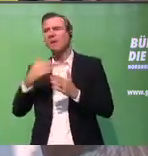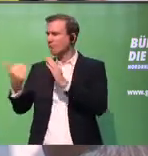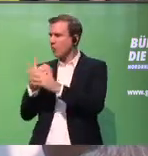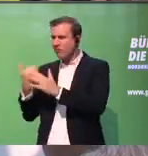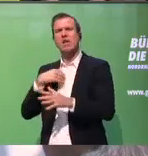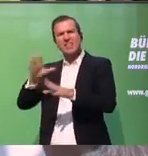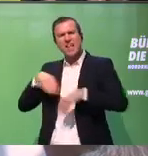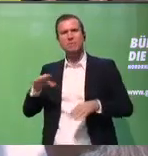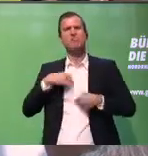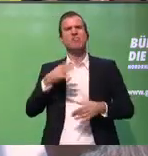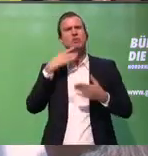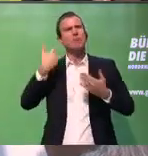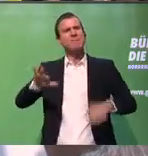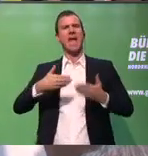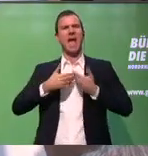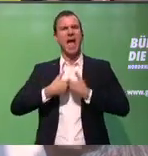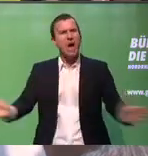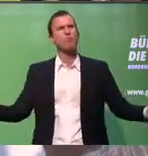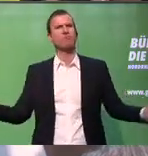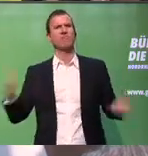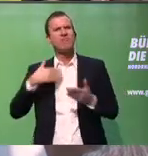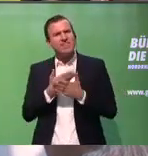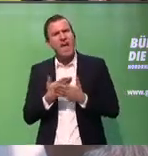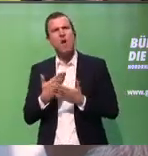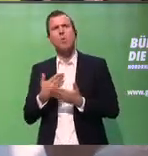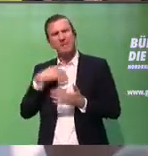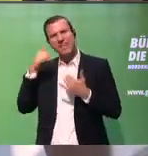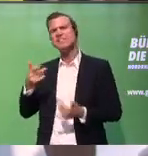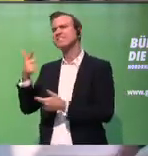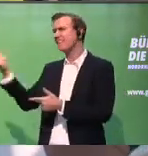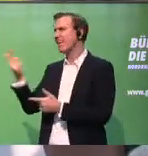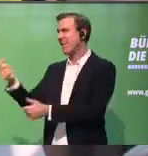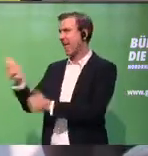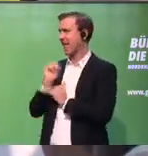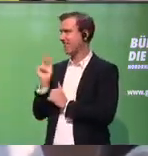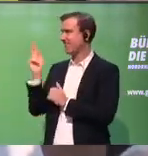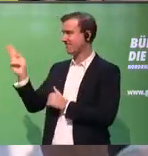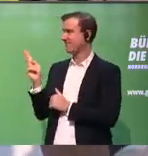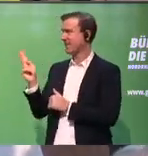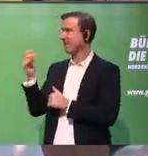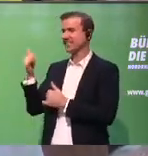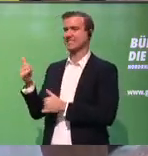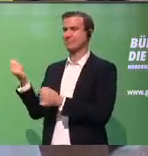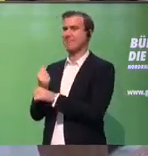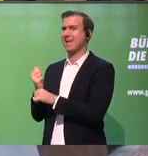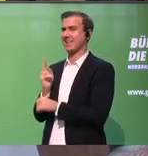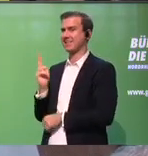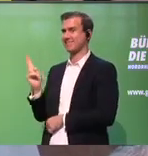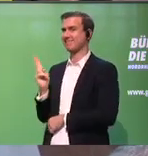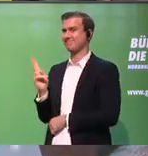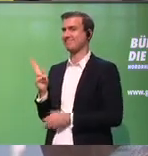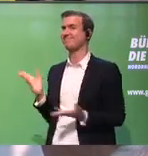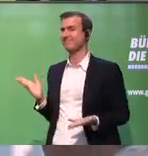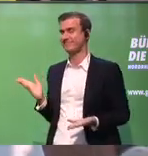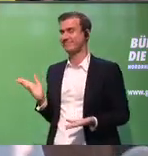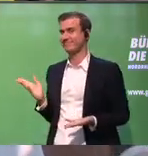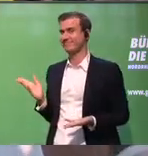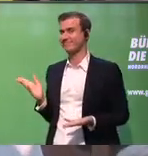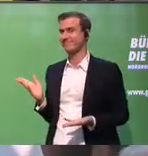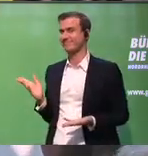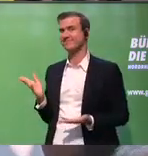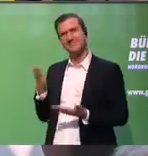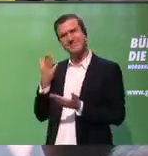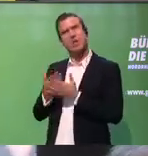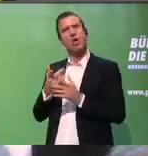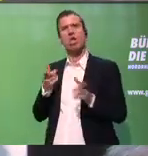dieser Festung Europa. Und dafür werden jetzt hier zwei Helfer an den Start gehen, um diesem